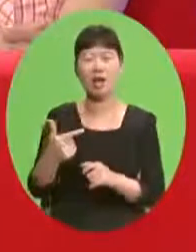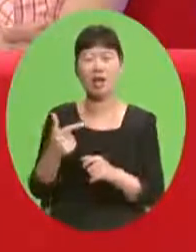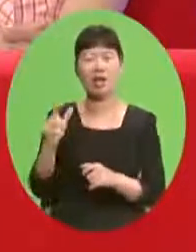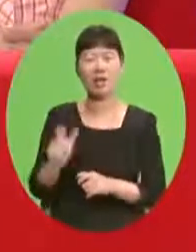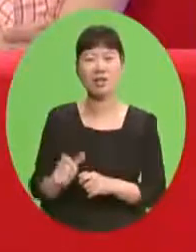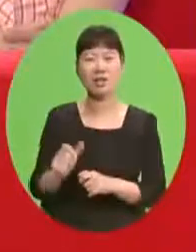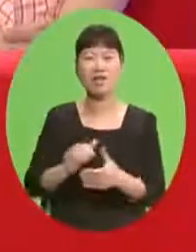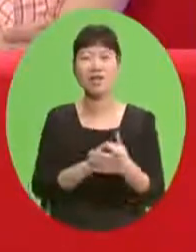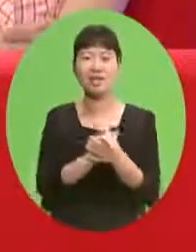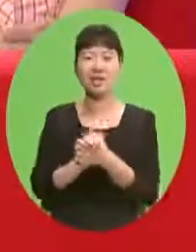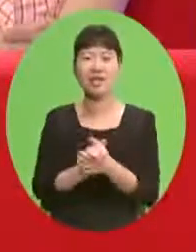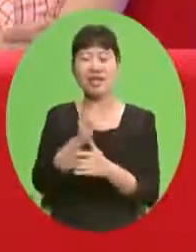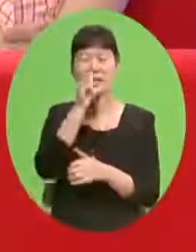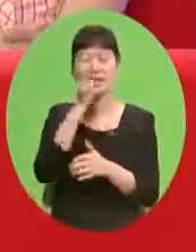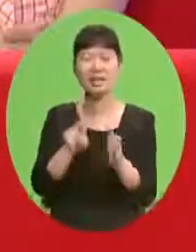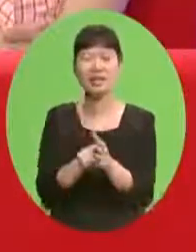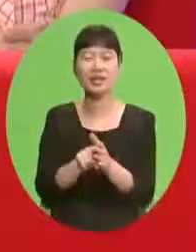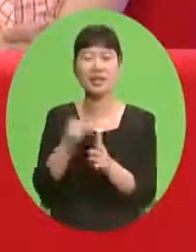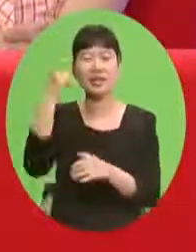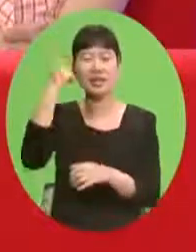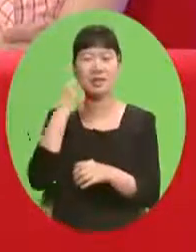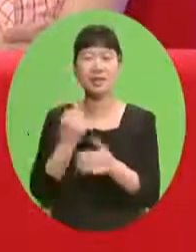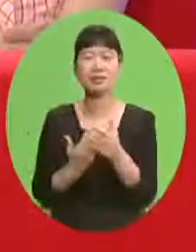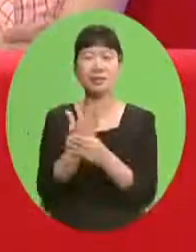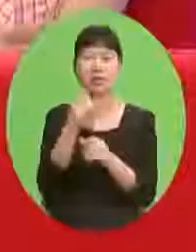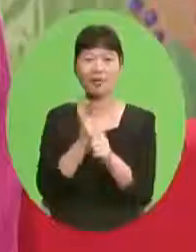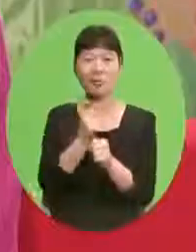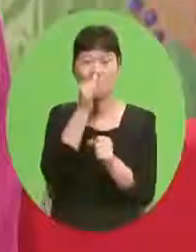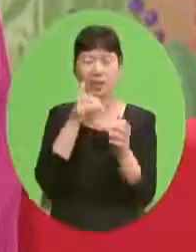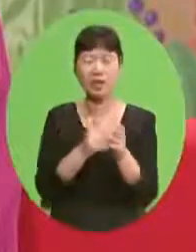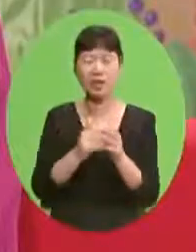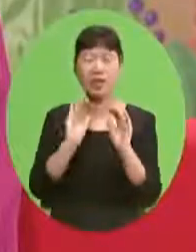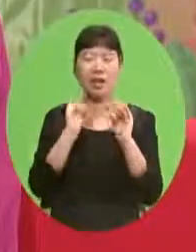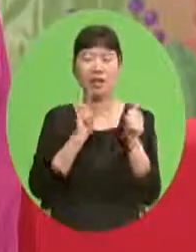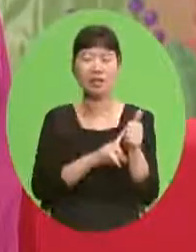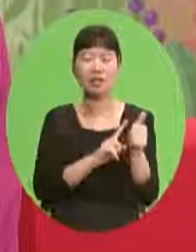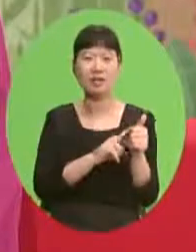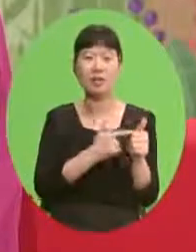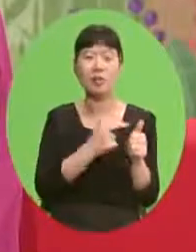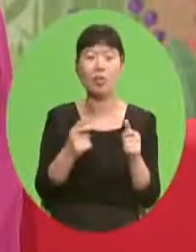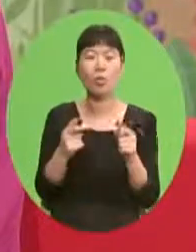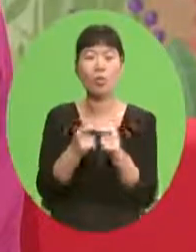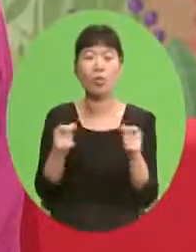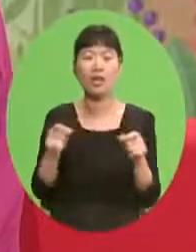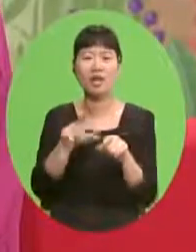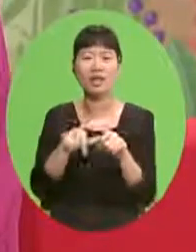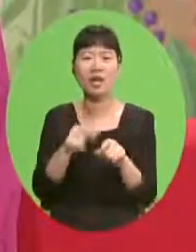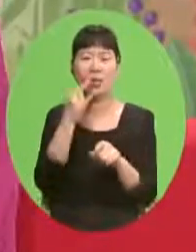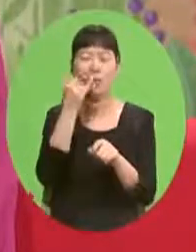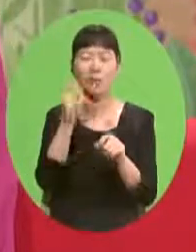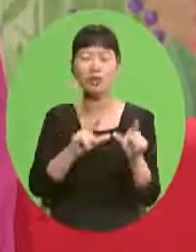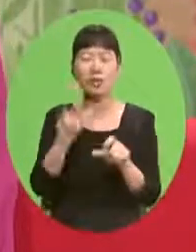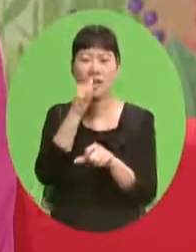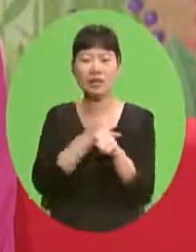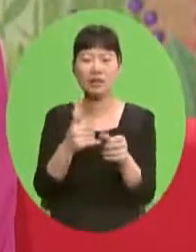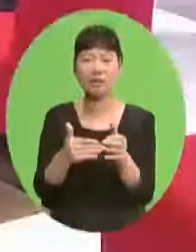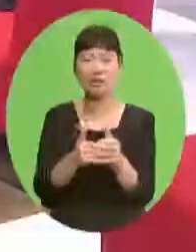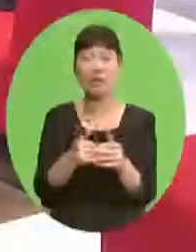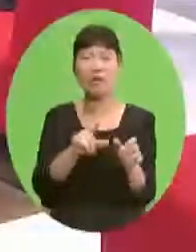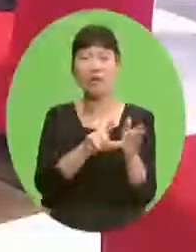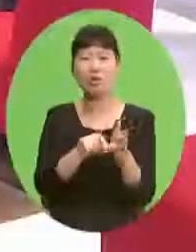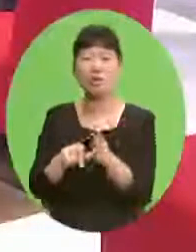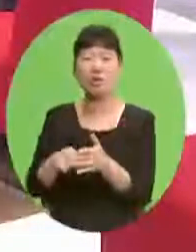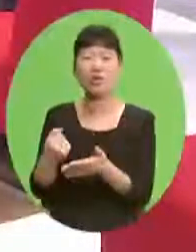든든하고 단단한 신뢰감이 형성돼요. 그래야지만 아이가 굉장히 오랜 기간 부모하고 살아가면서